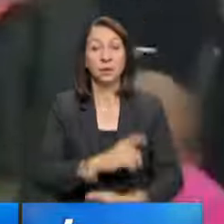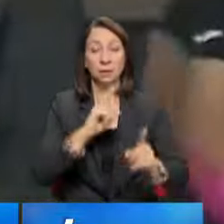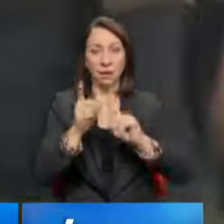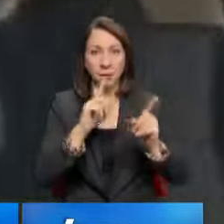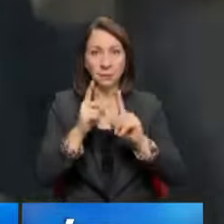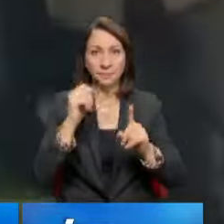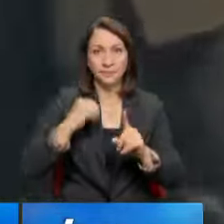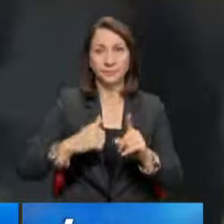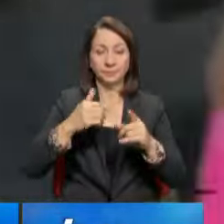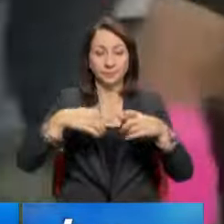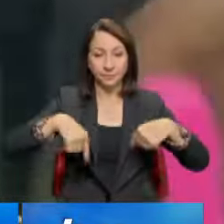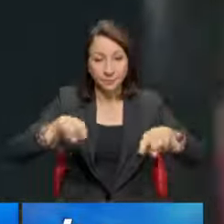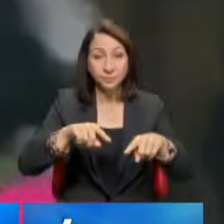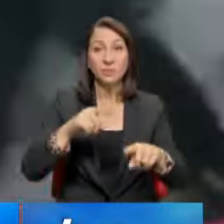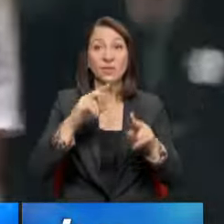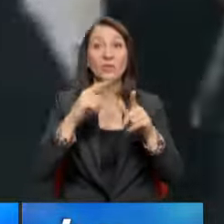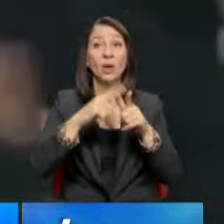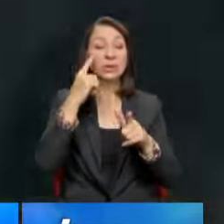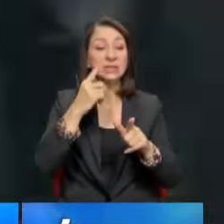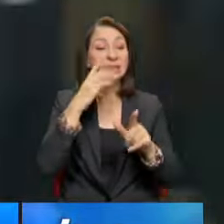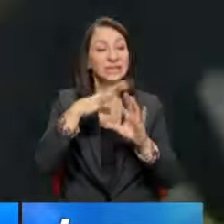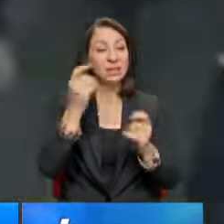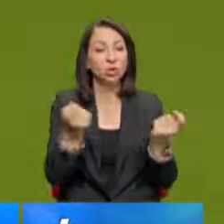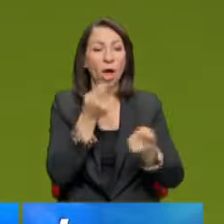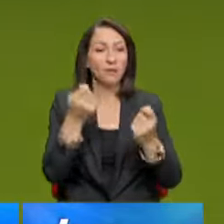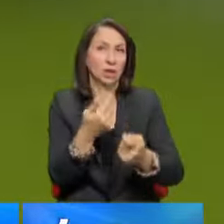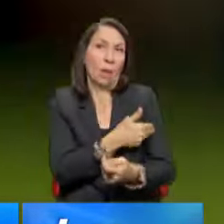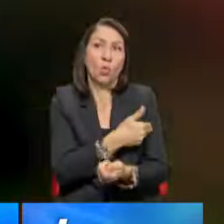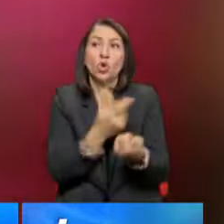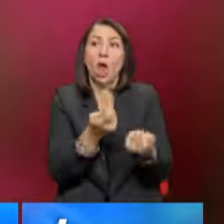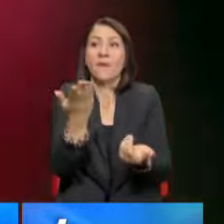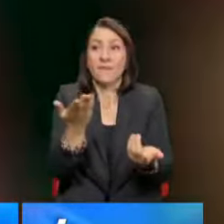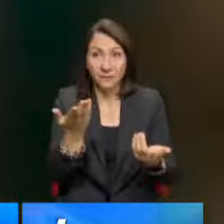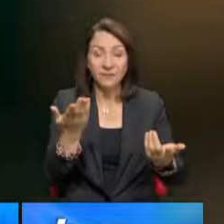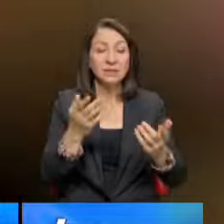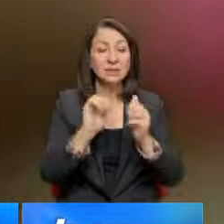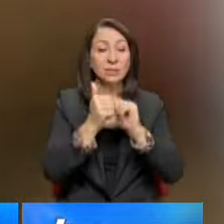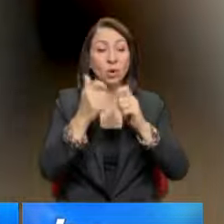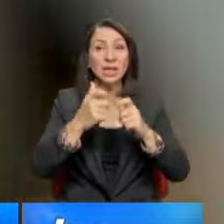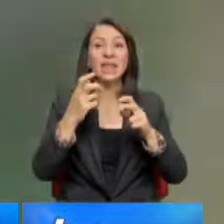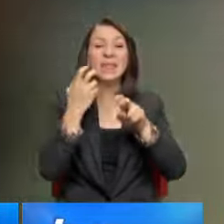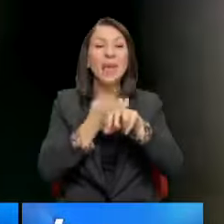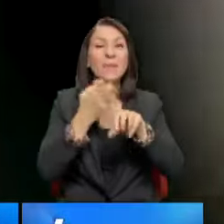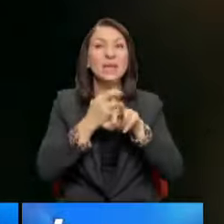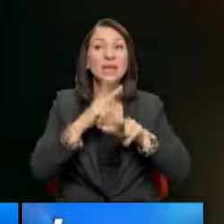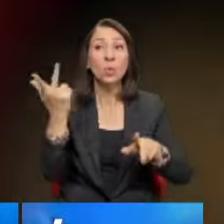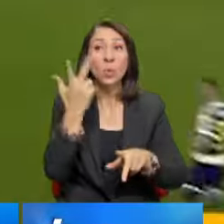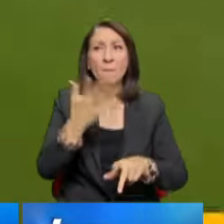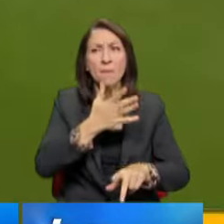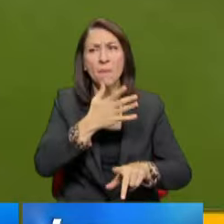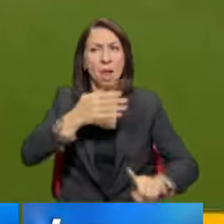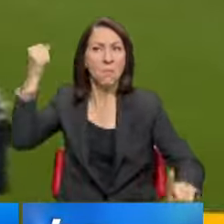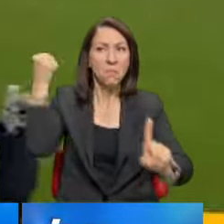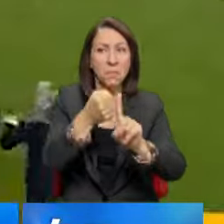Davada savcılık makamı Faruk Koca için kişiyi yerine getirdiği kamu görevi nedeniyle spor alanında kemik kırığı oluşturacak şekilde kasten